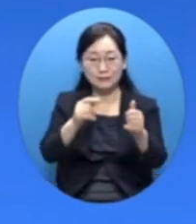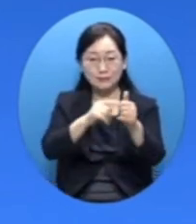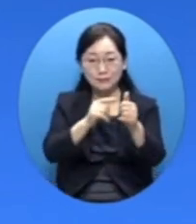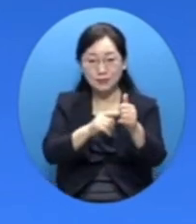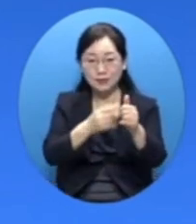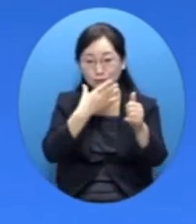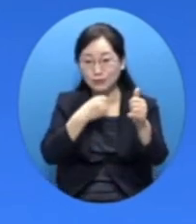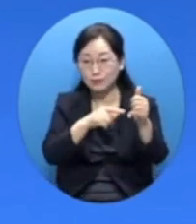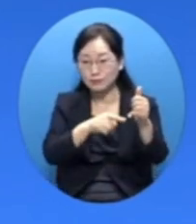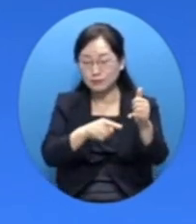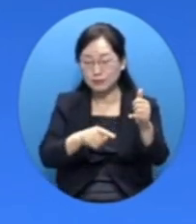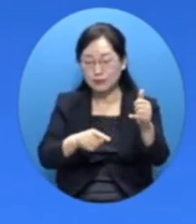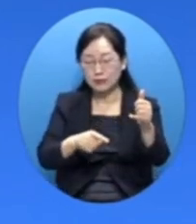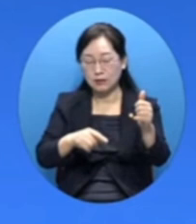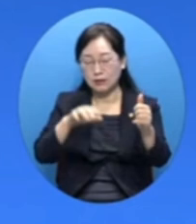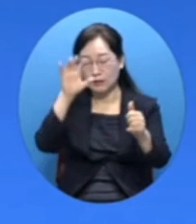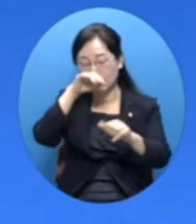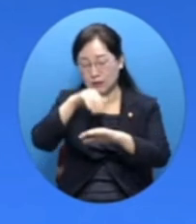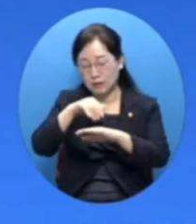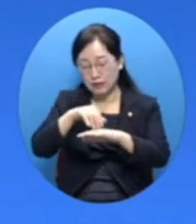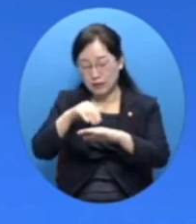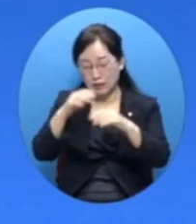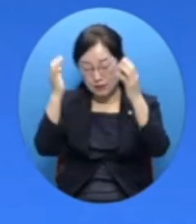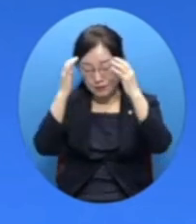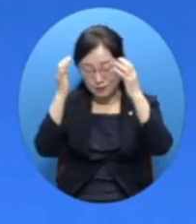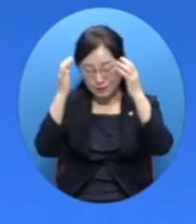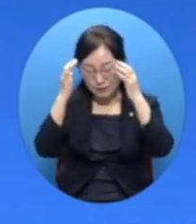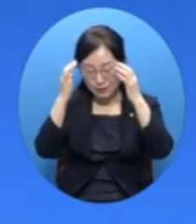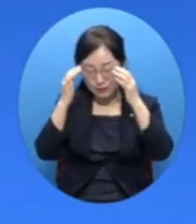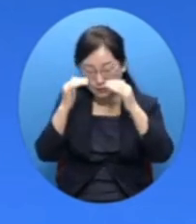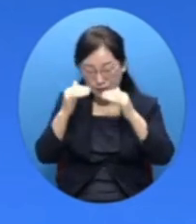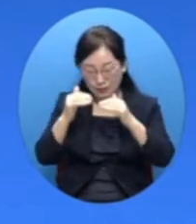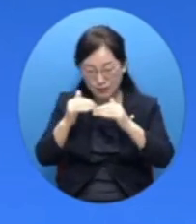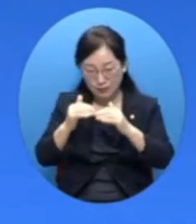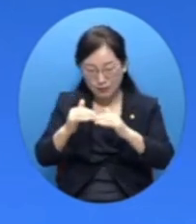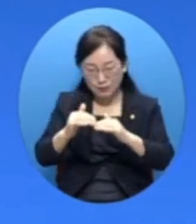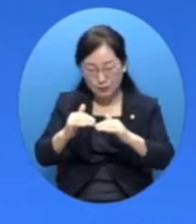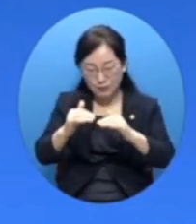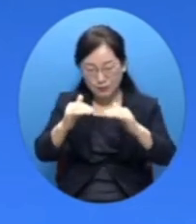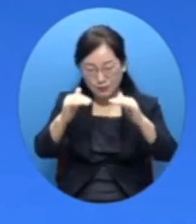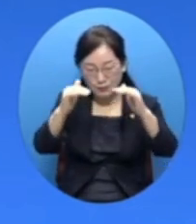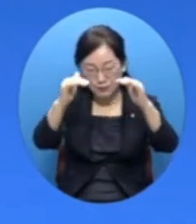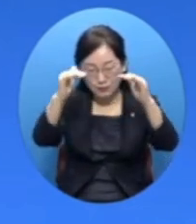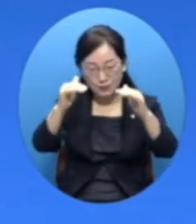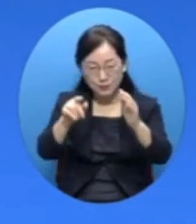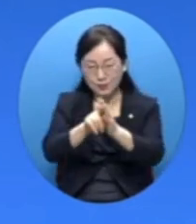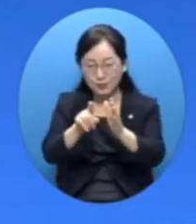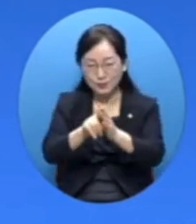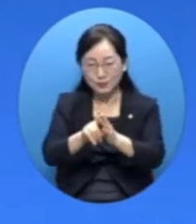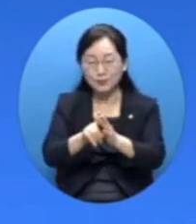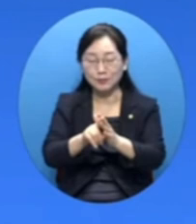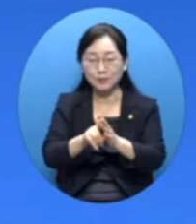통하여 점점 믿음이 성숙해지고 인격적으로